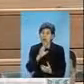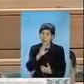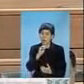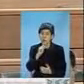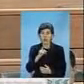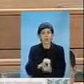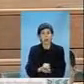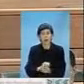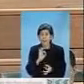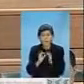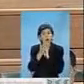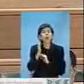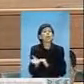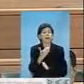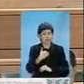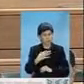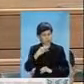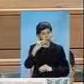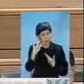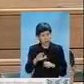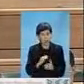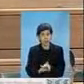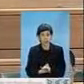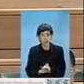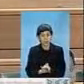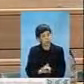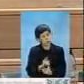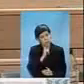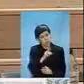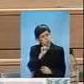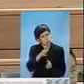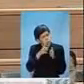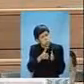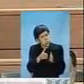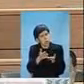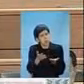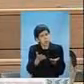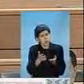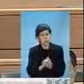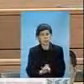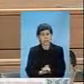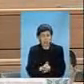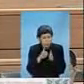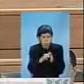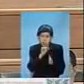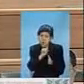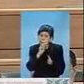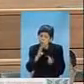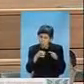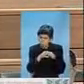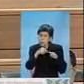ผาไปเลยพี่น้องผมได้เป็นรัฐมนตรีท่านใส่ร้ายสว.ใส่ร้ายสว.